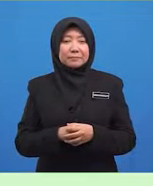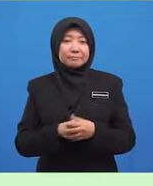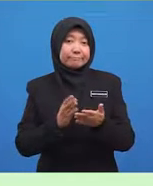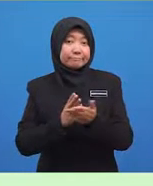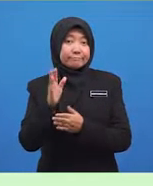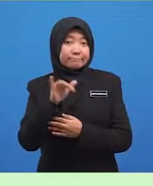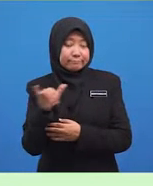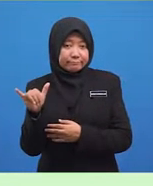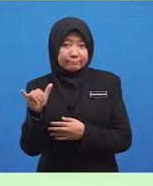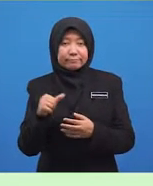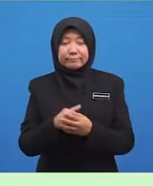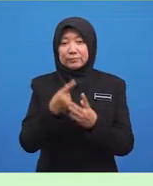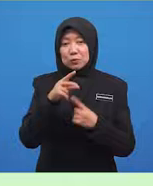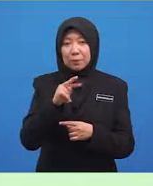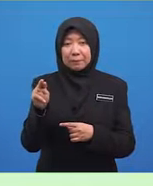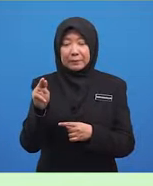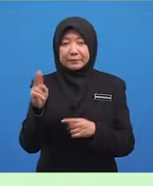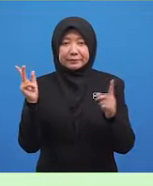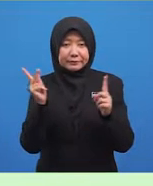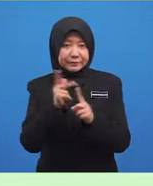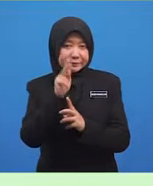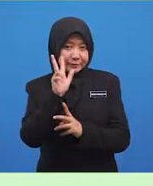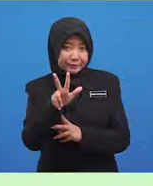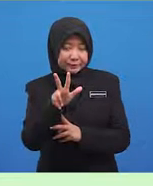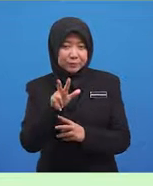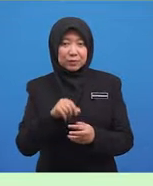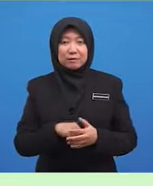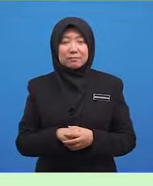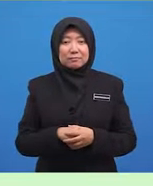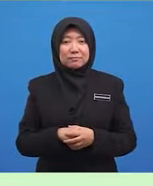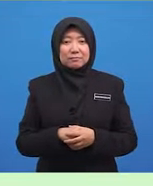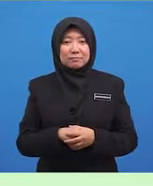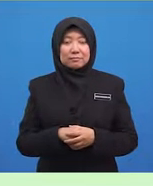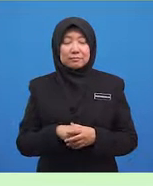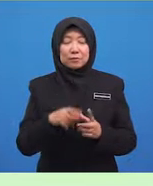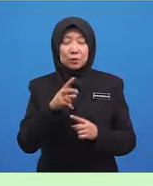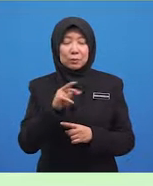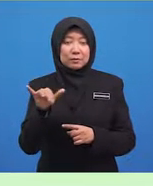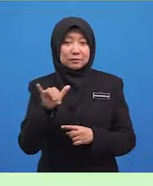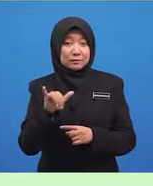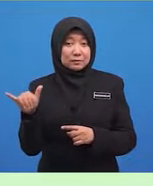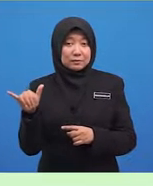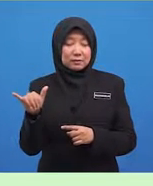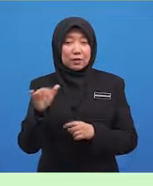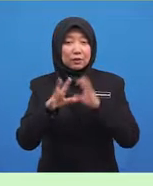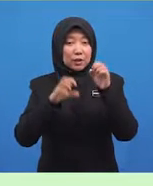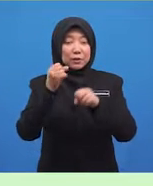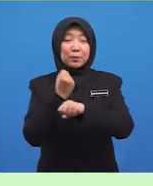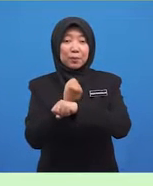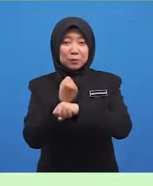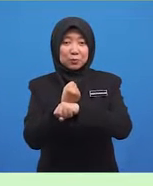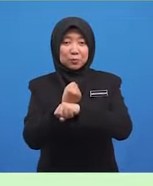Seterusnya, kita lihat jawapan yang ketiga pula. Jawapannya ialah tangga